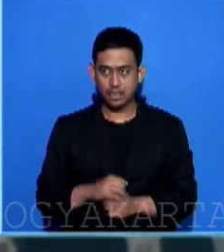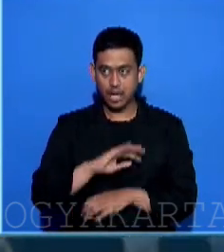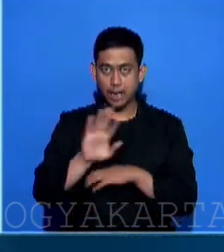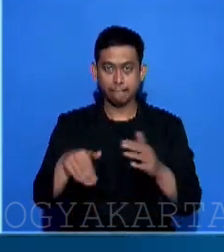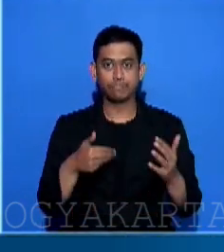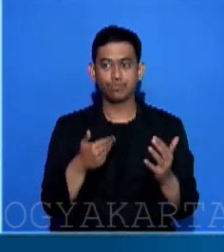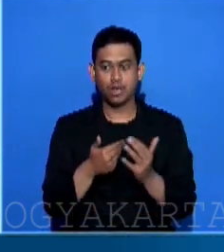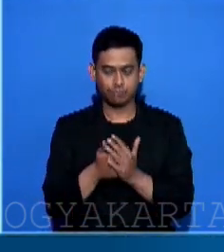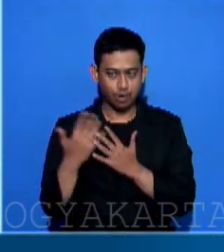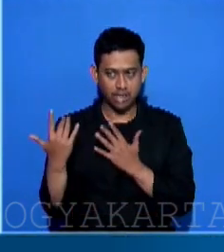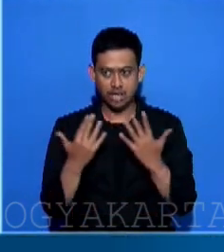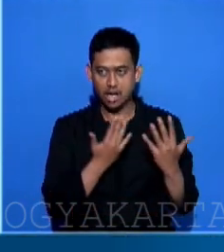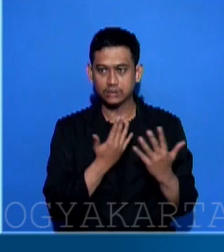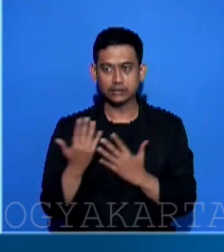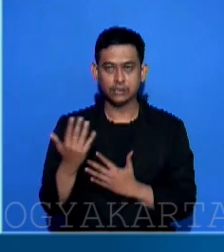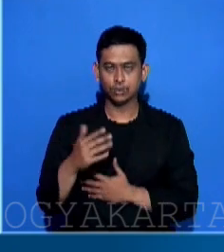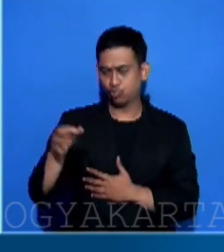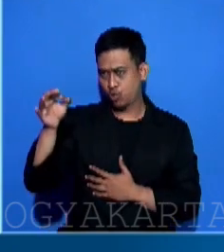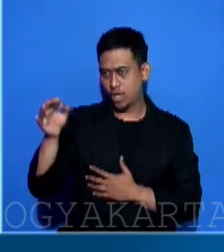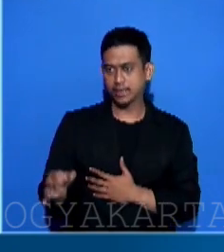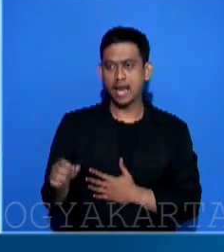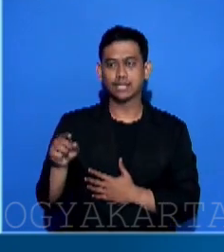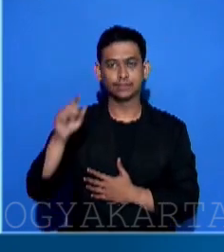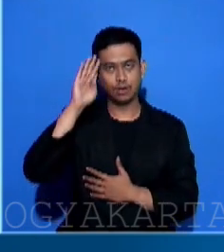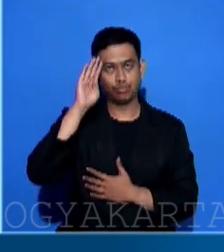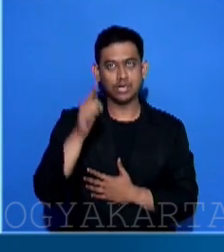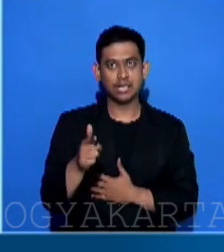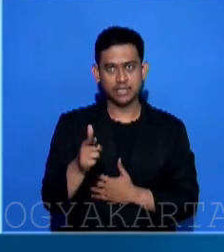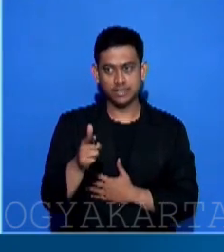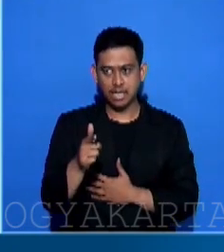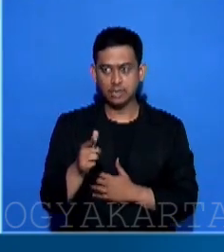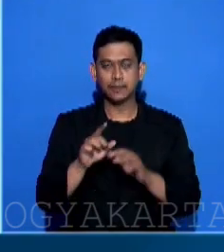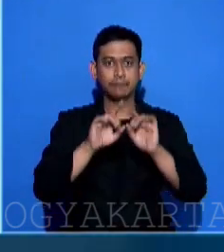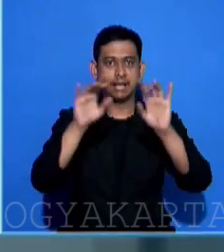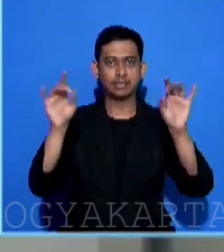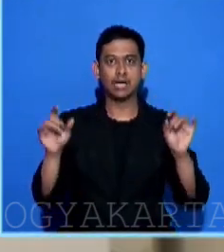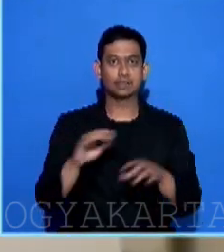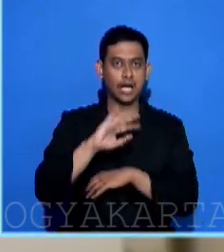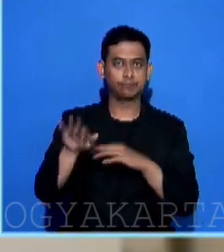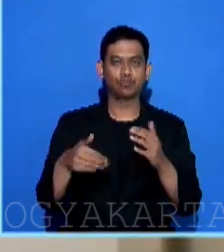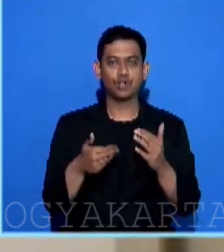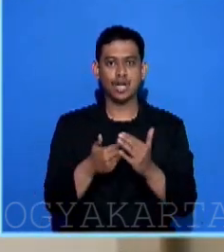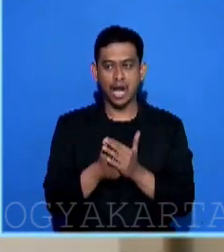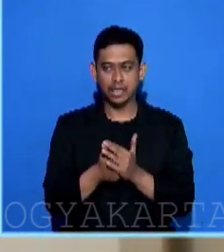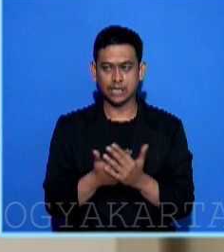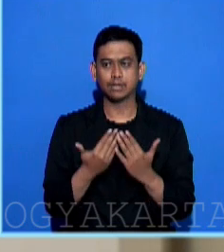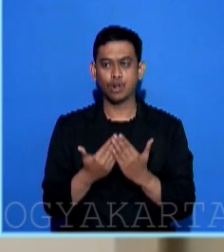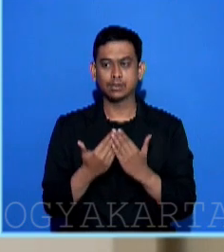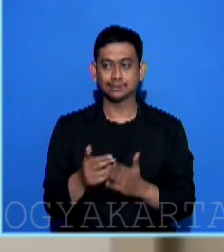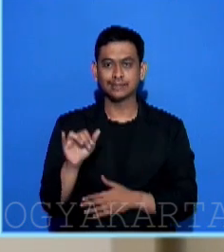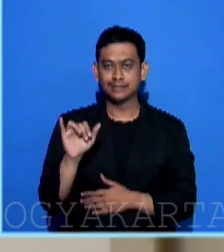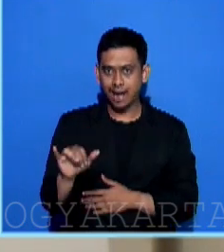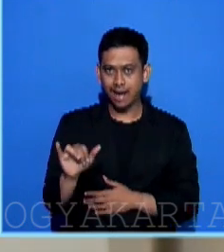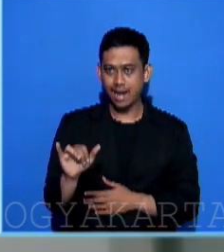kota ulang tahun TNI kan ulang tahun kem macam-macam semuanya e mohon doa ru untuk seluruh warga